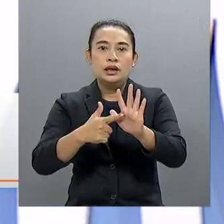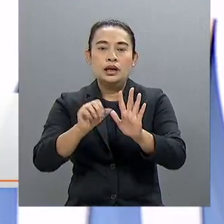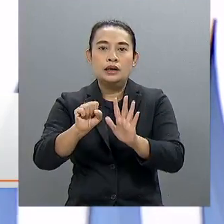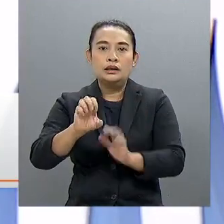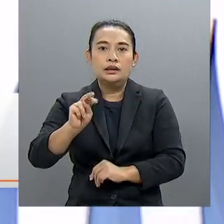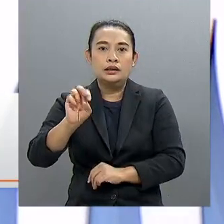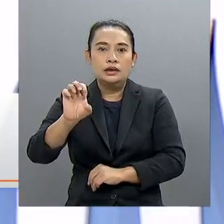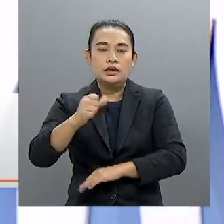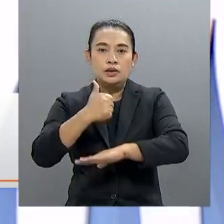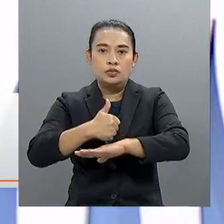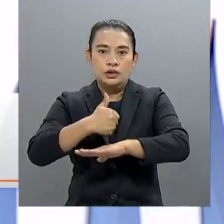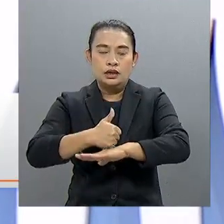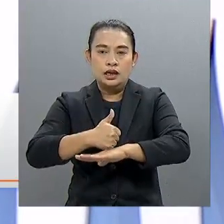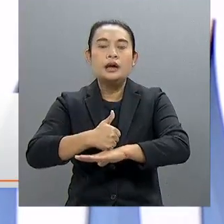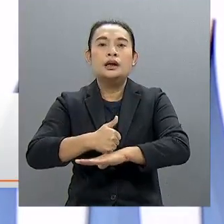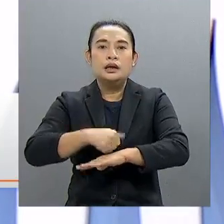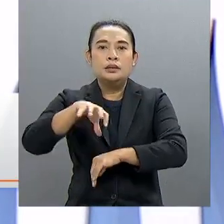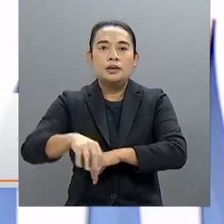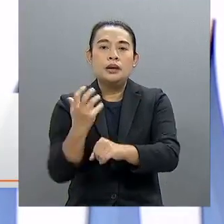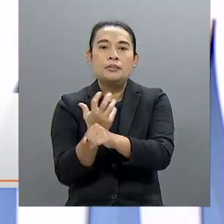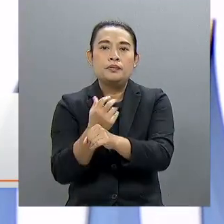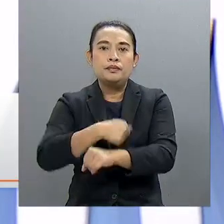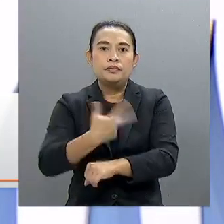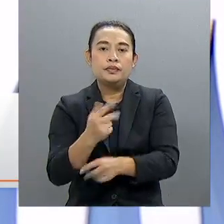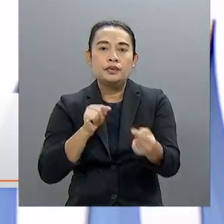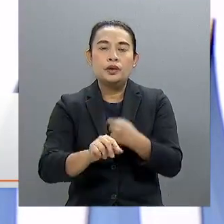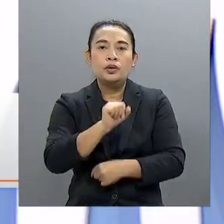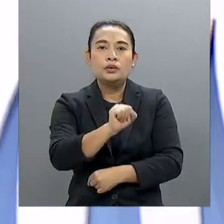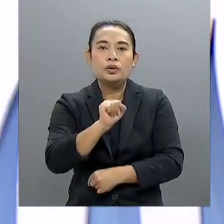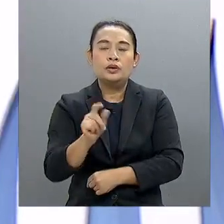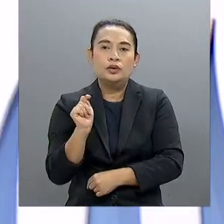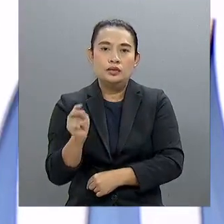วิลาสินีพิพิธกุลซึ่งท่านเป็นผู้อำนวยการสถานีโทรทัศน์Thai PBSหรือศธ.นั่นเองค่ะแต่รับฟังกันได้เลยค่ะอ่ะ